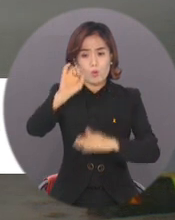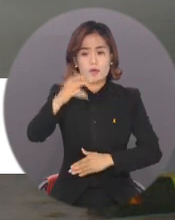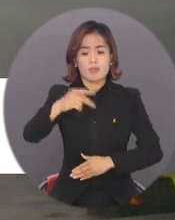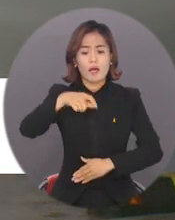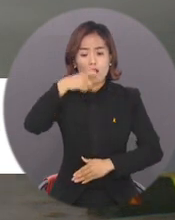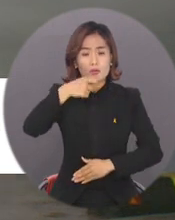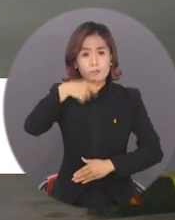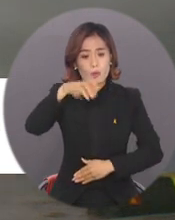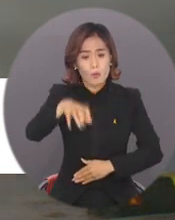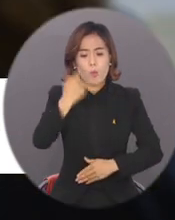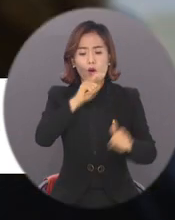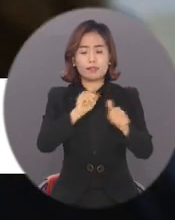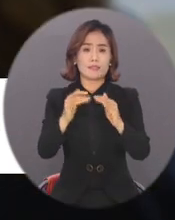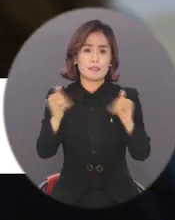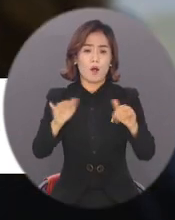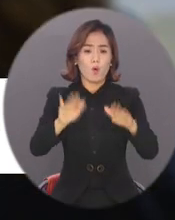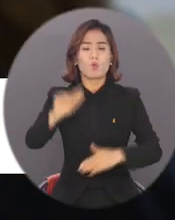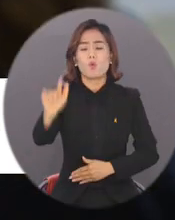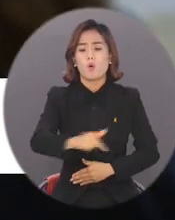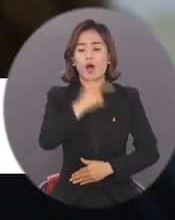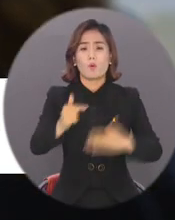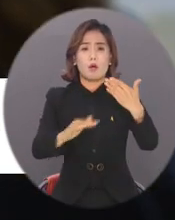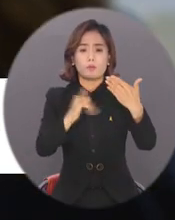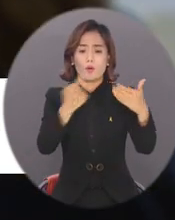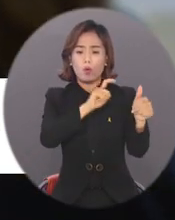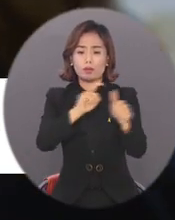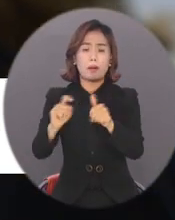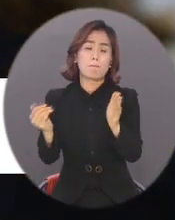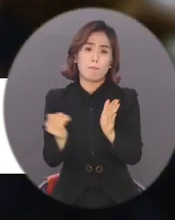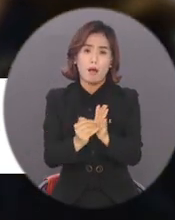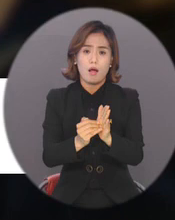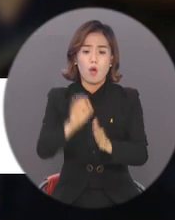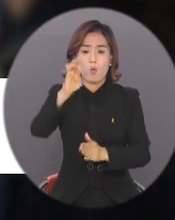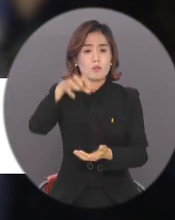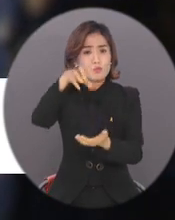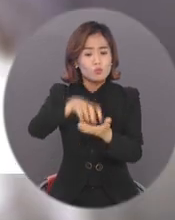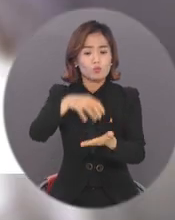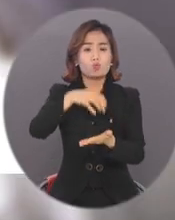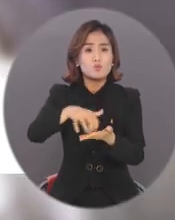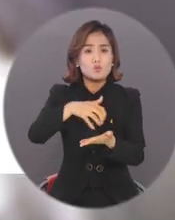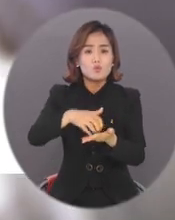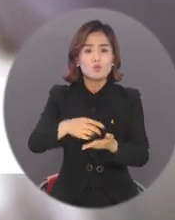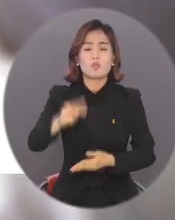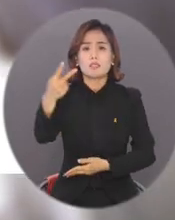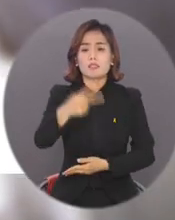광산구 음식점 관련 확진자 등 오늘 하루 9명의 확진자가 발생해 광주의 누적 확진자는